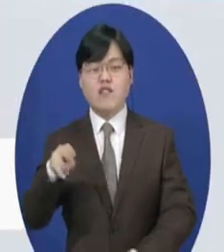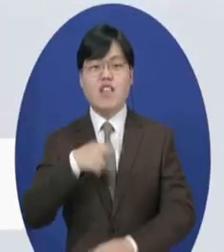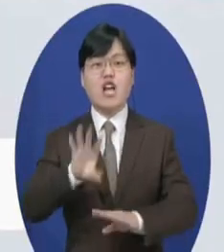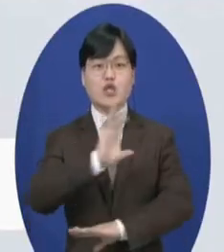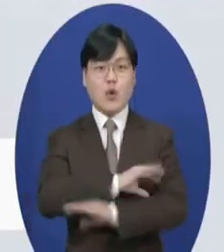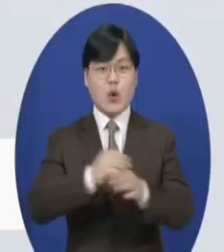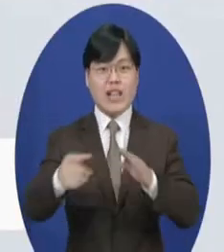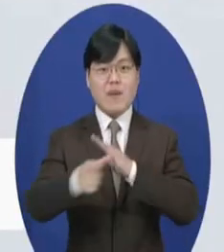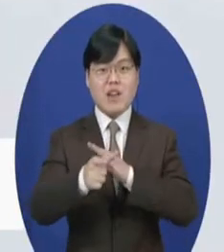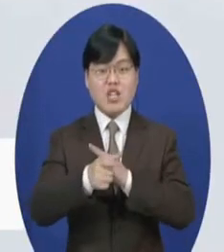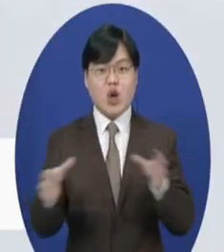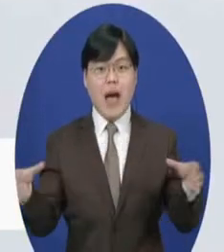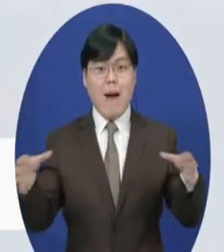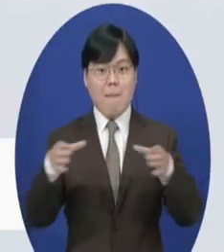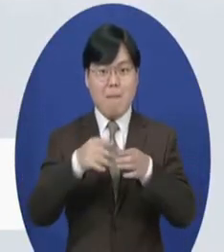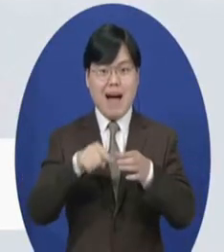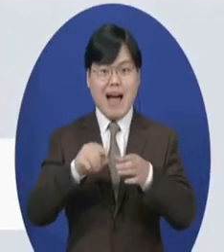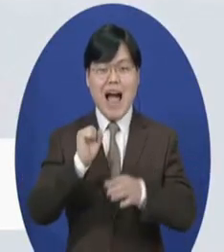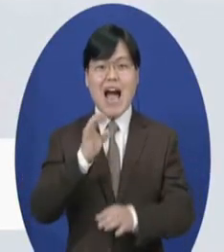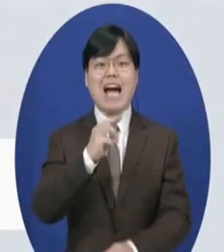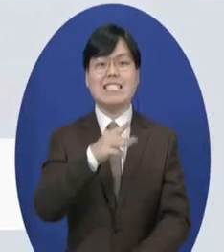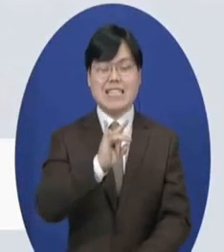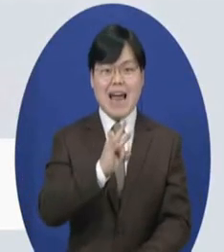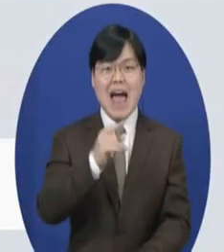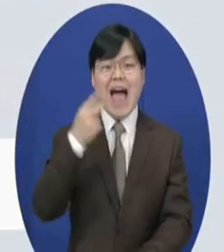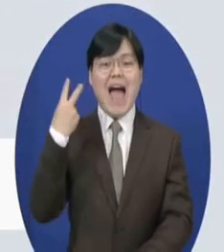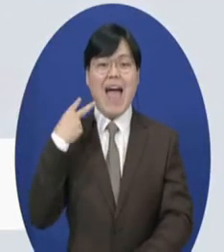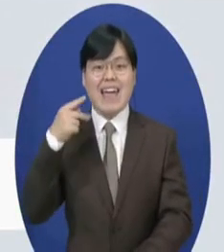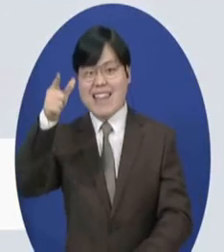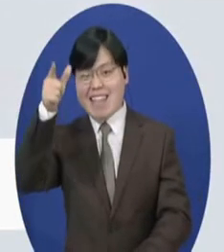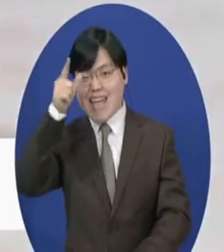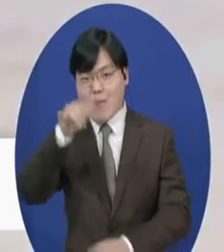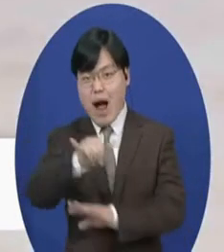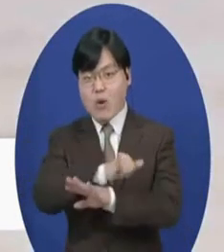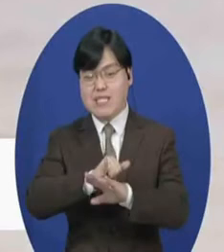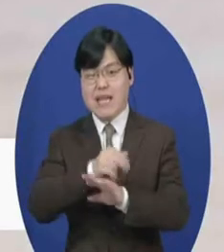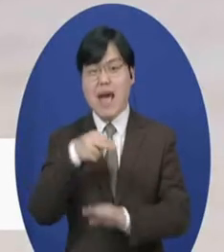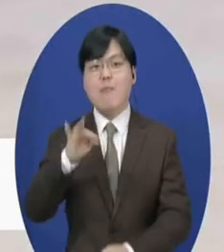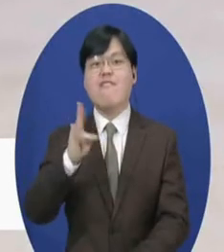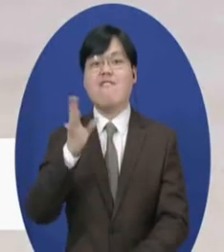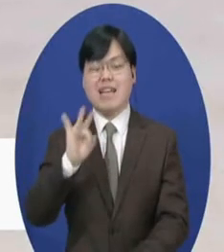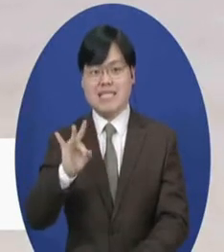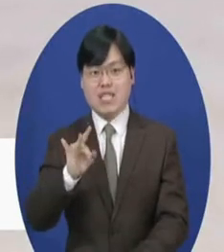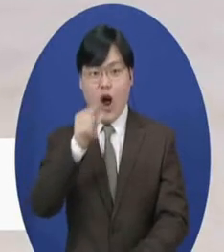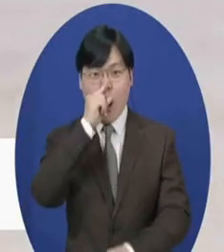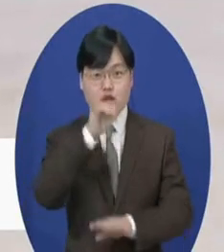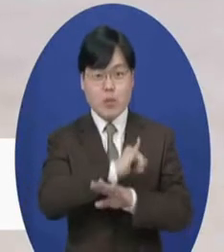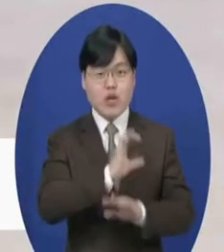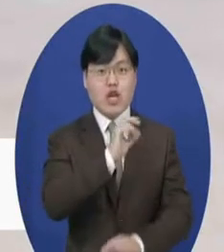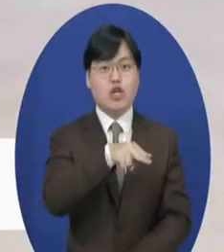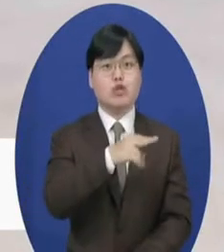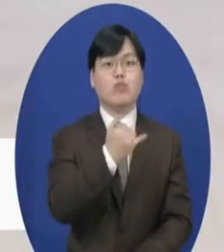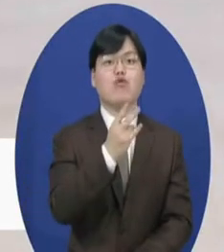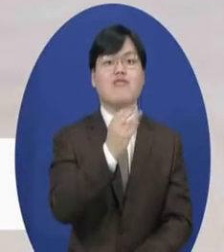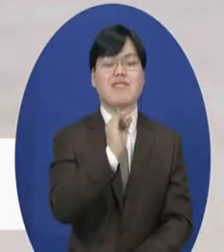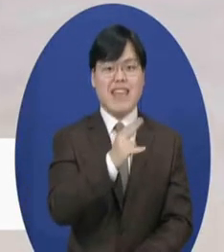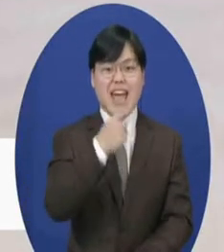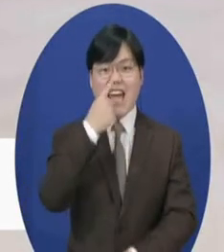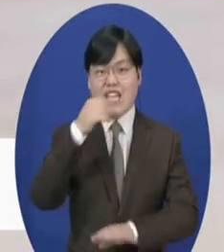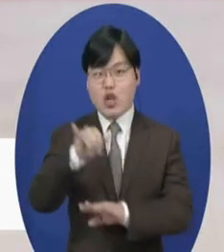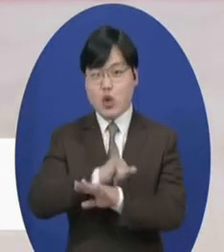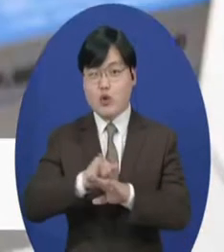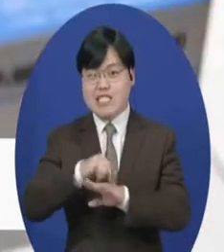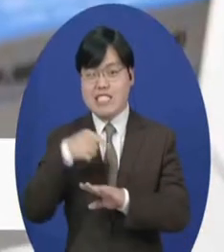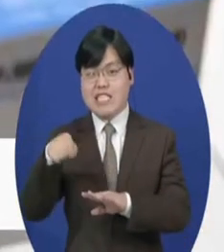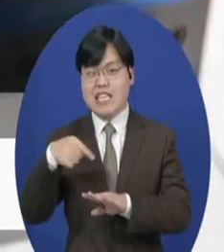хамтарсан AstraZeneca вакцин, Англи, Германы хамтарсан Pfizer вакцин, Оросын албаоны улсын Sputnik V вакцин, бүгдээрмд хятад